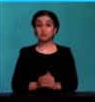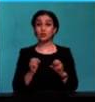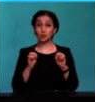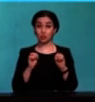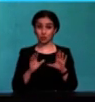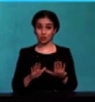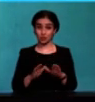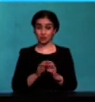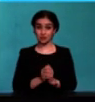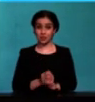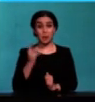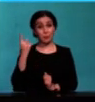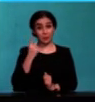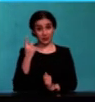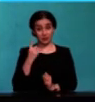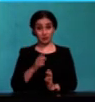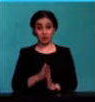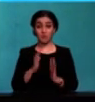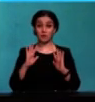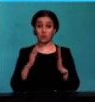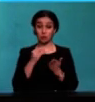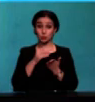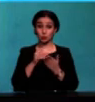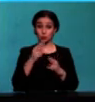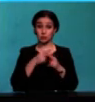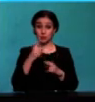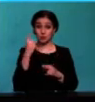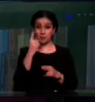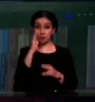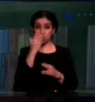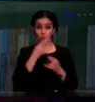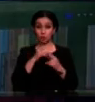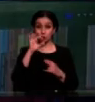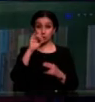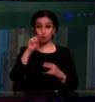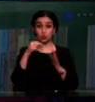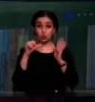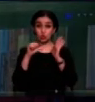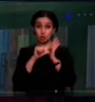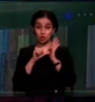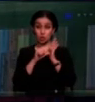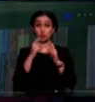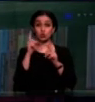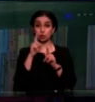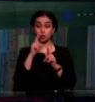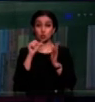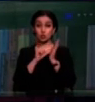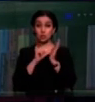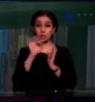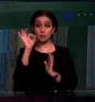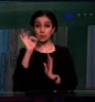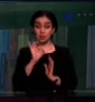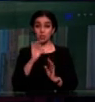решение. Первое. Вероятность купить стекло на первой фабрике равно 0,6, так как идет